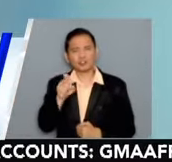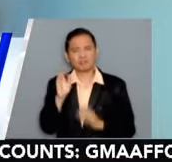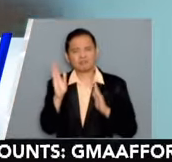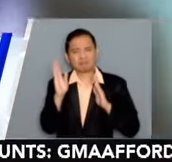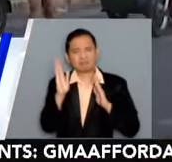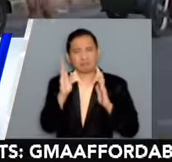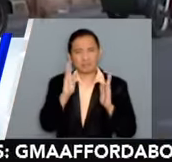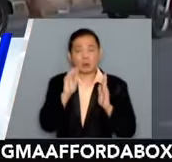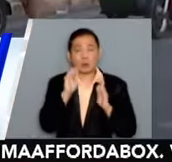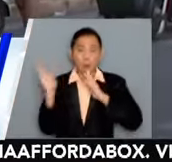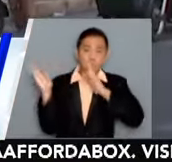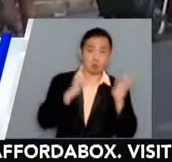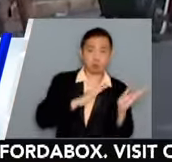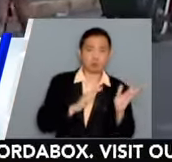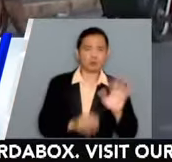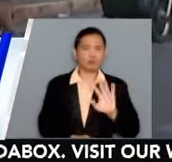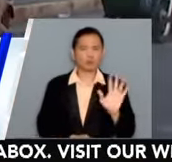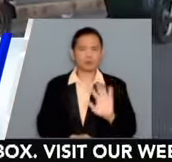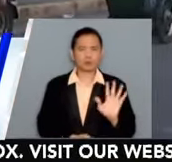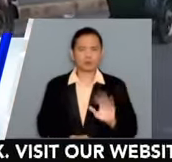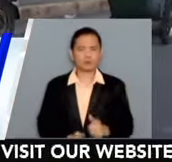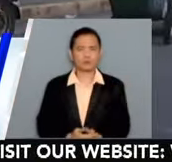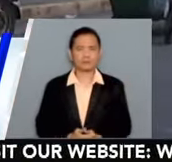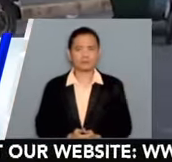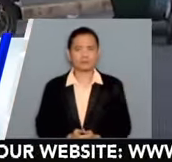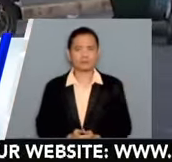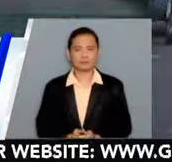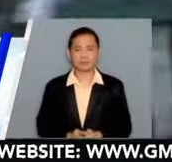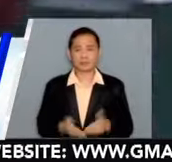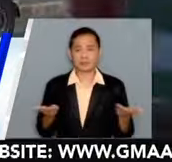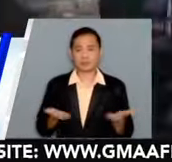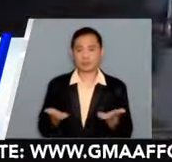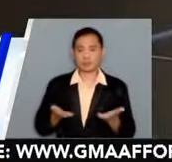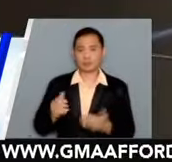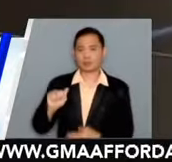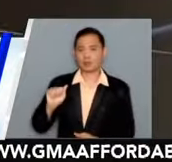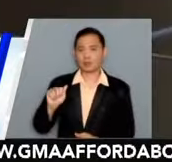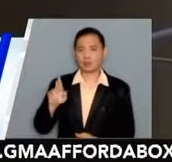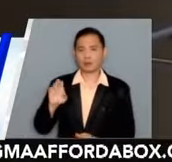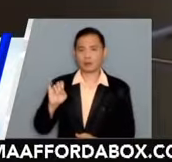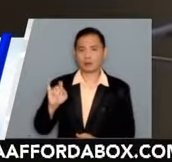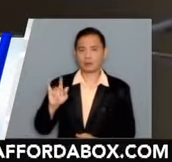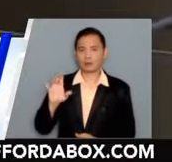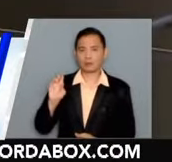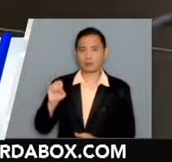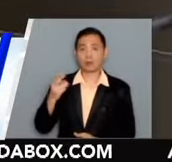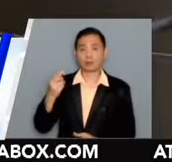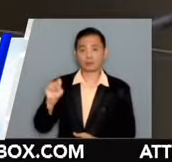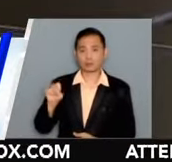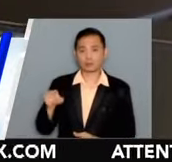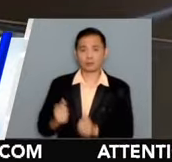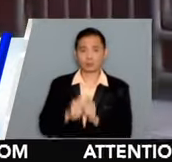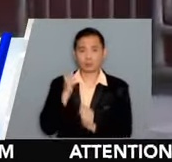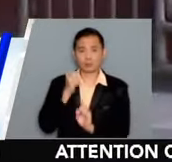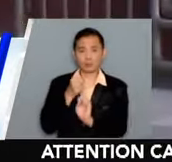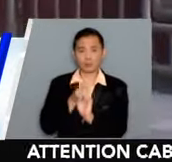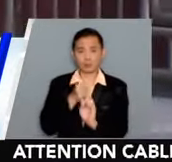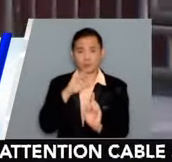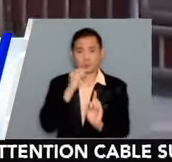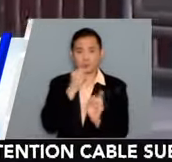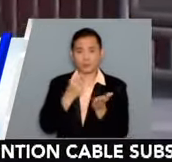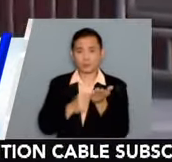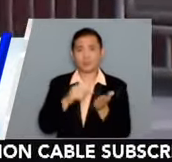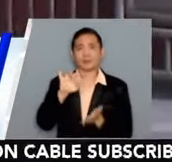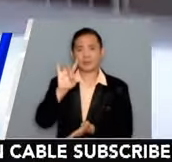po sa init. Dito sa Arellano High School, pinaka-apektado ang mga nasa grade 8 at 9 na dating panghapon ang pasok at ngayon